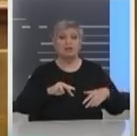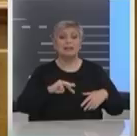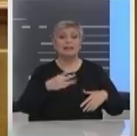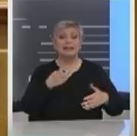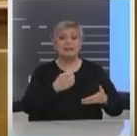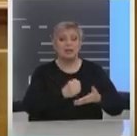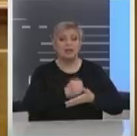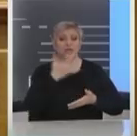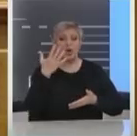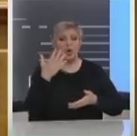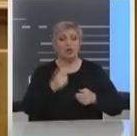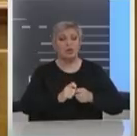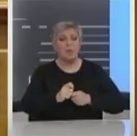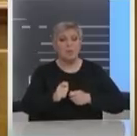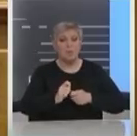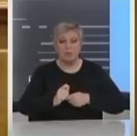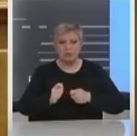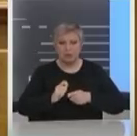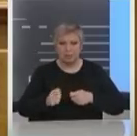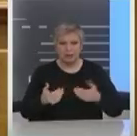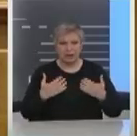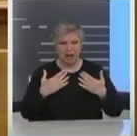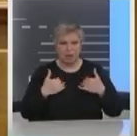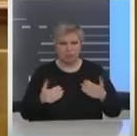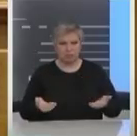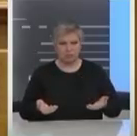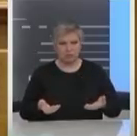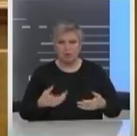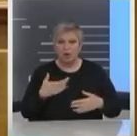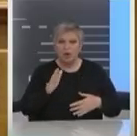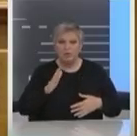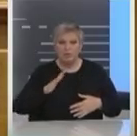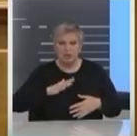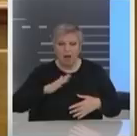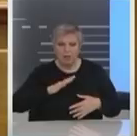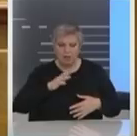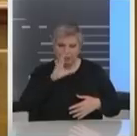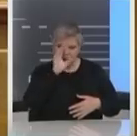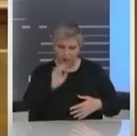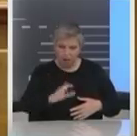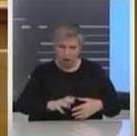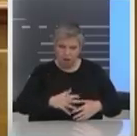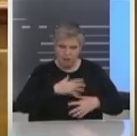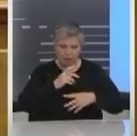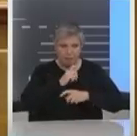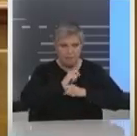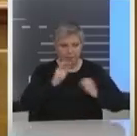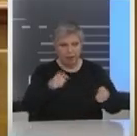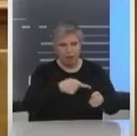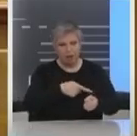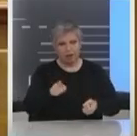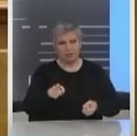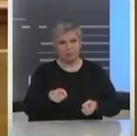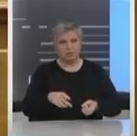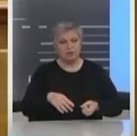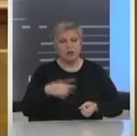είπε, προκαλώντας εύλογα την οργή της κοινωνίας, την οργή των στρατιωτικών και των αστυνομικών που